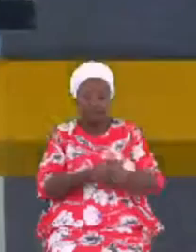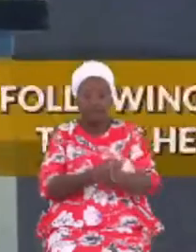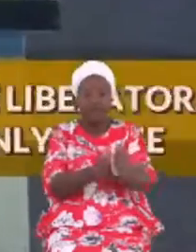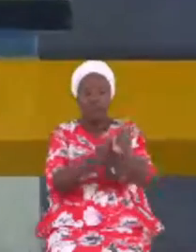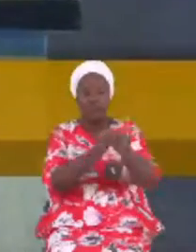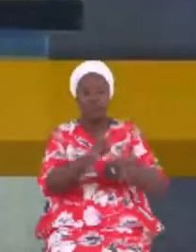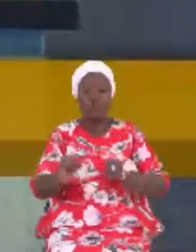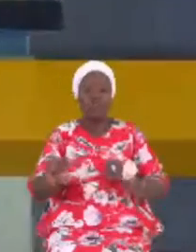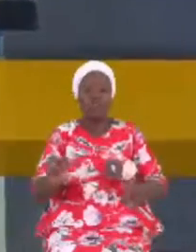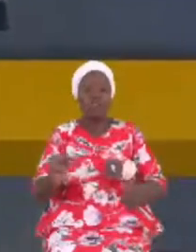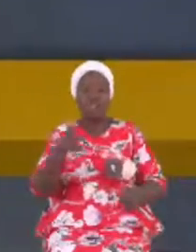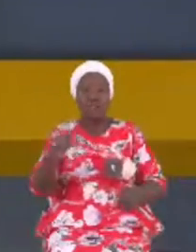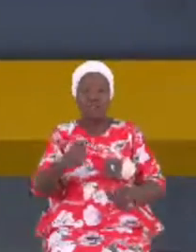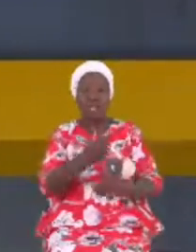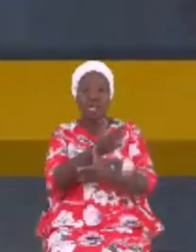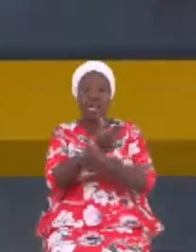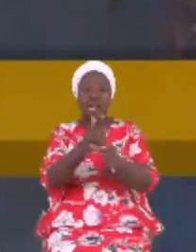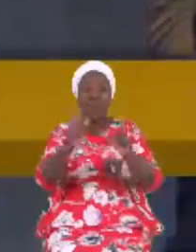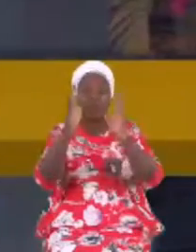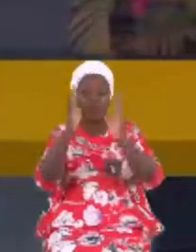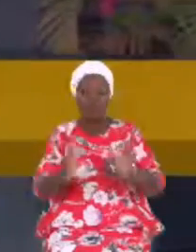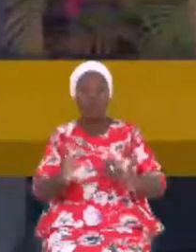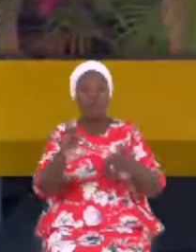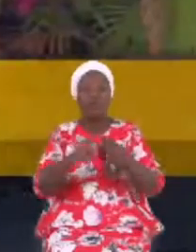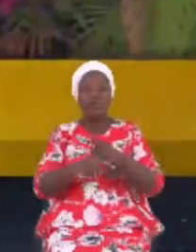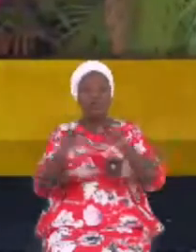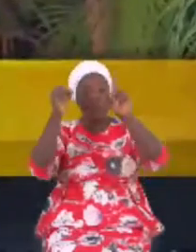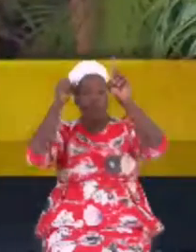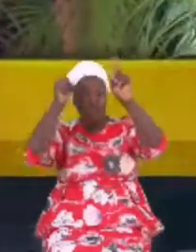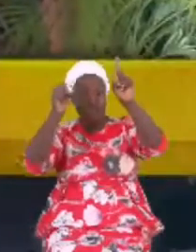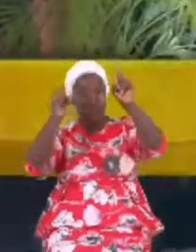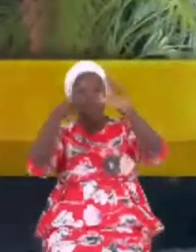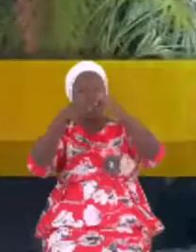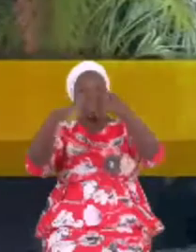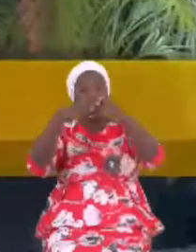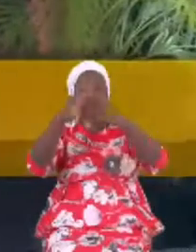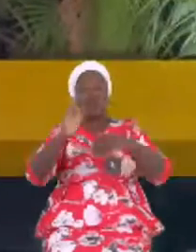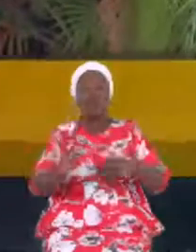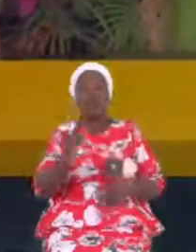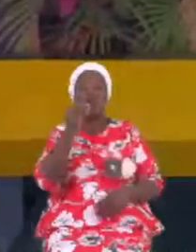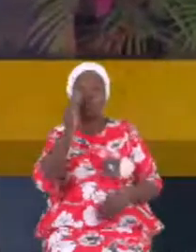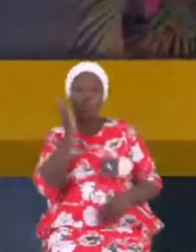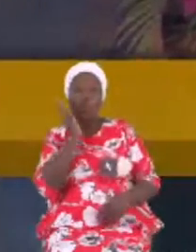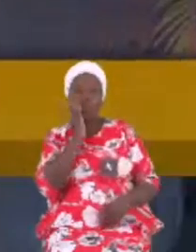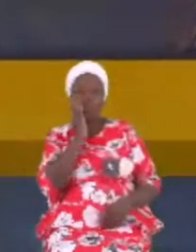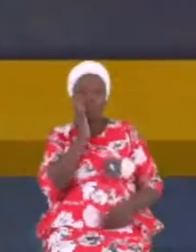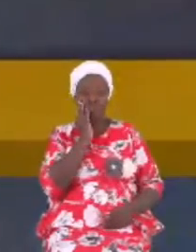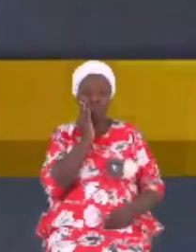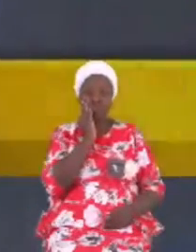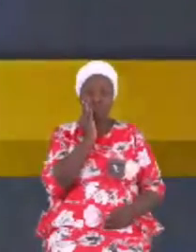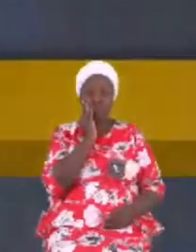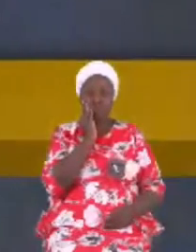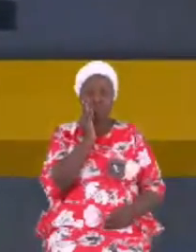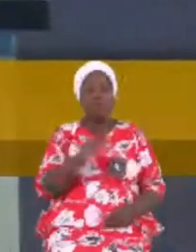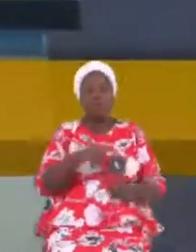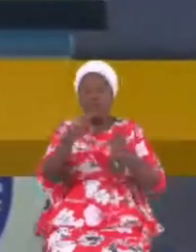libérateur pour sa demeure céleste particulière. » Quand vous allez à l'hôpital